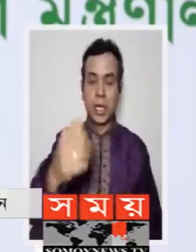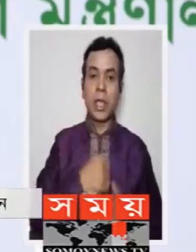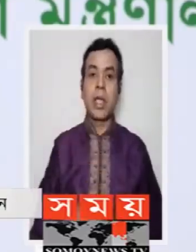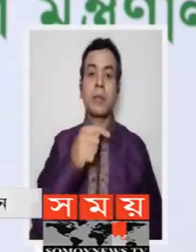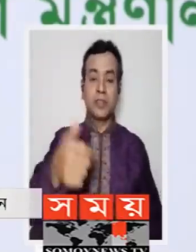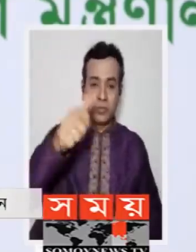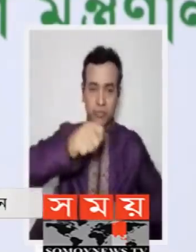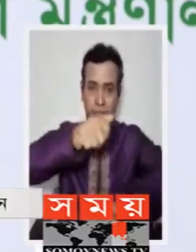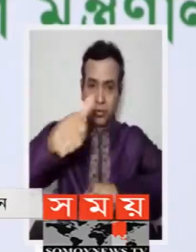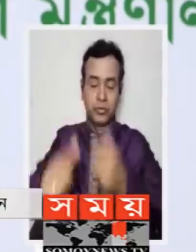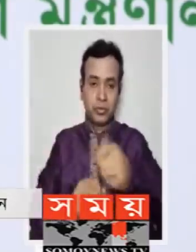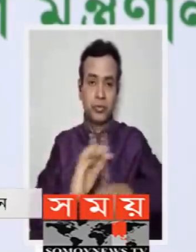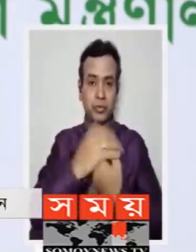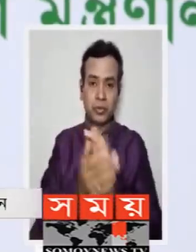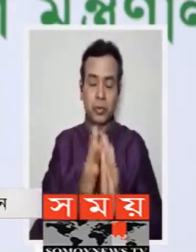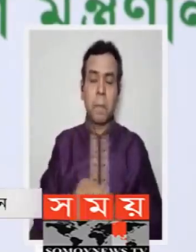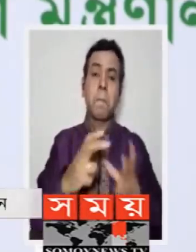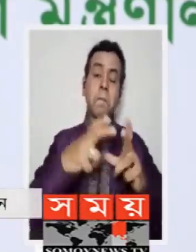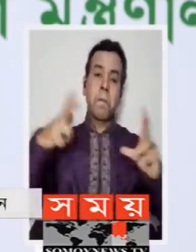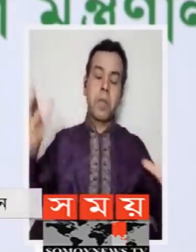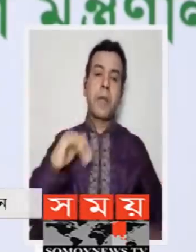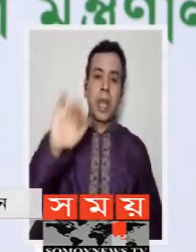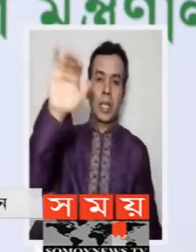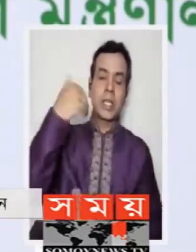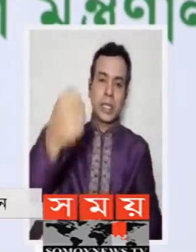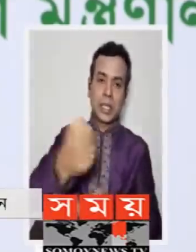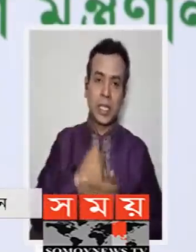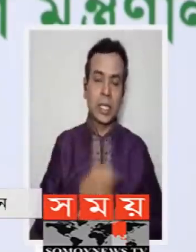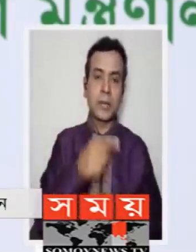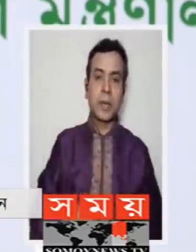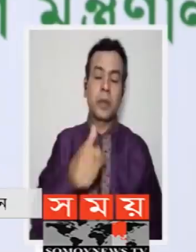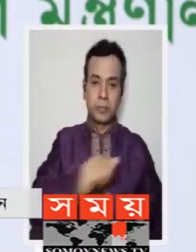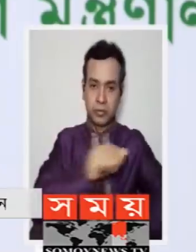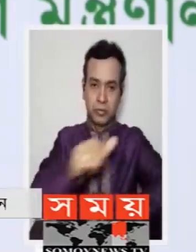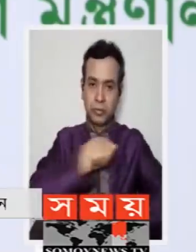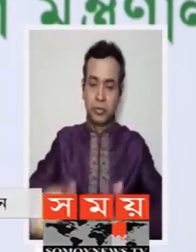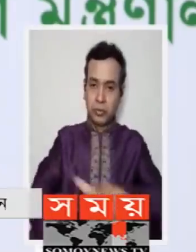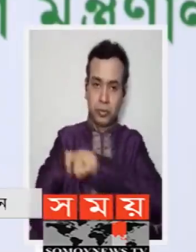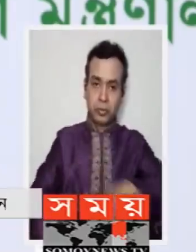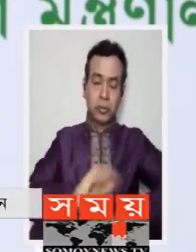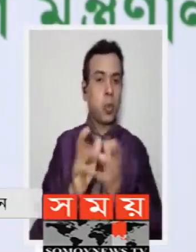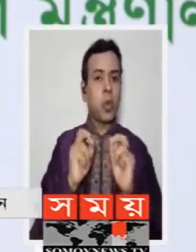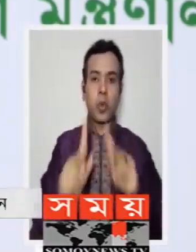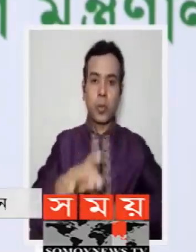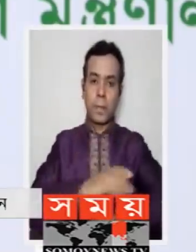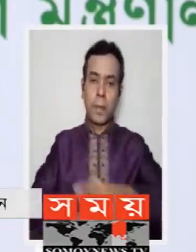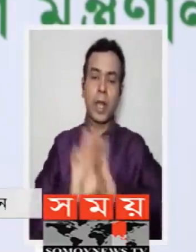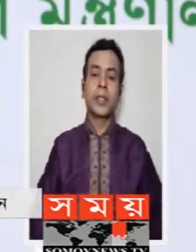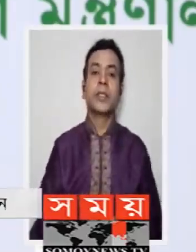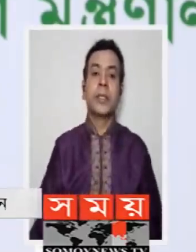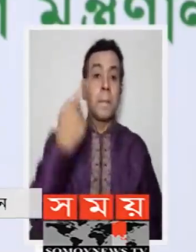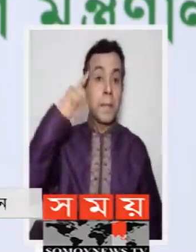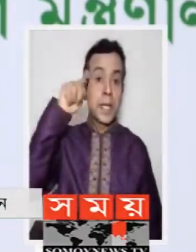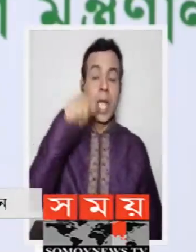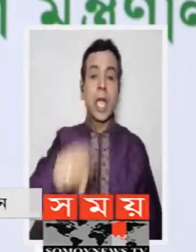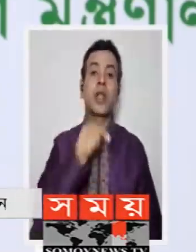তিনি আমাদেরকে পাঠিয়েছেন নমুনা সংগ্রহের জন্য কিট 5,000টি এবং হ্যান্ড স্যানিটাইজার বেশ কিছু পরিমাণে, যে